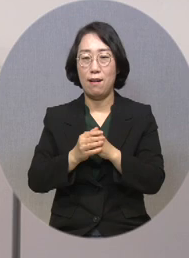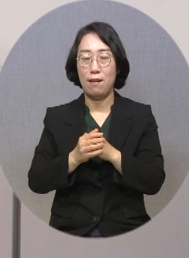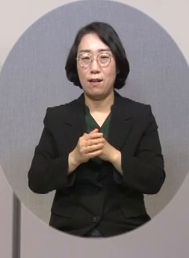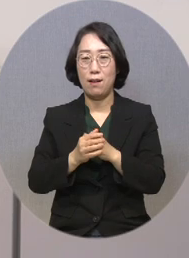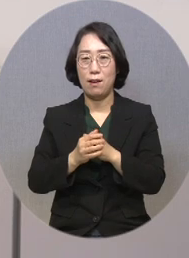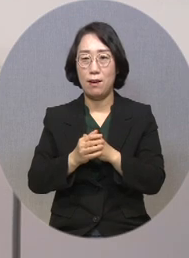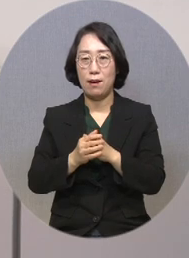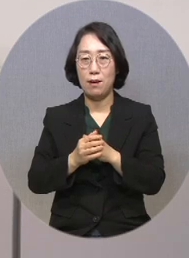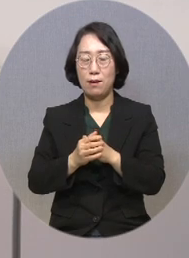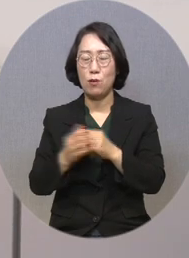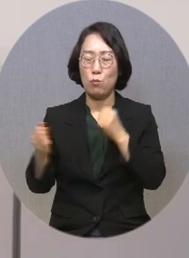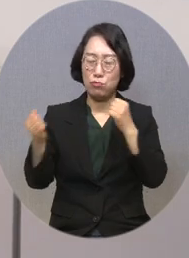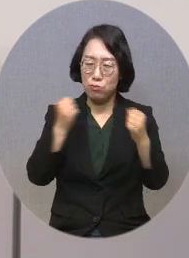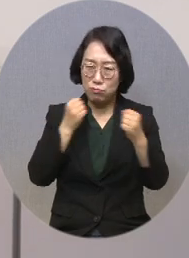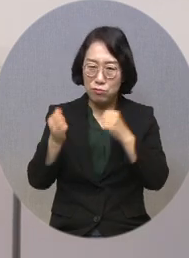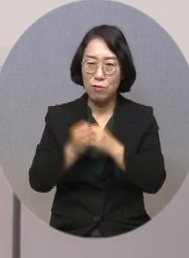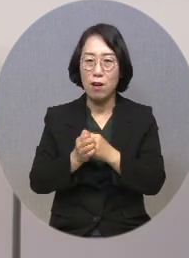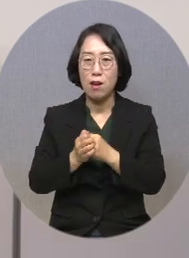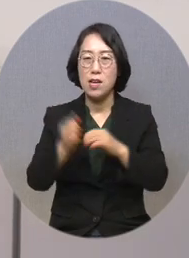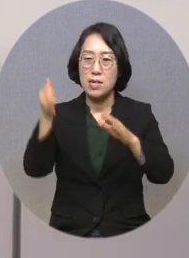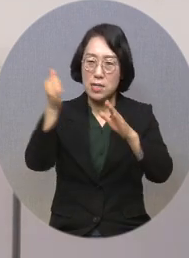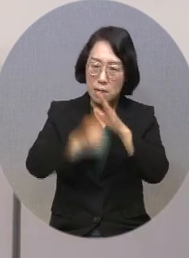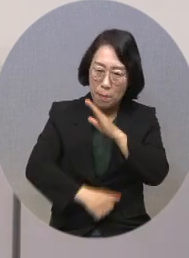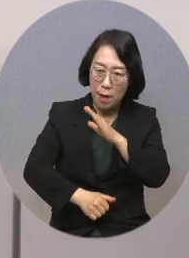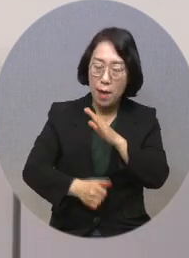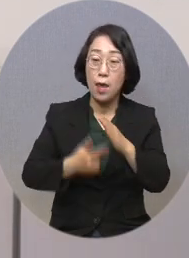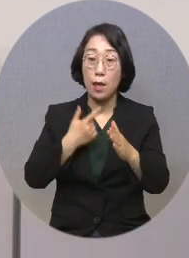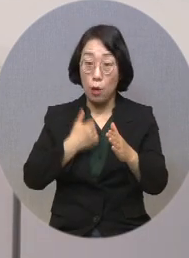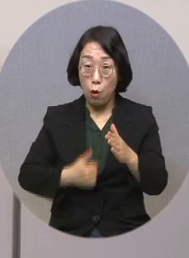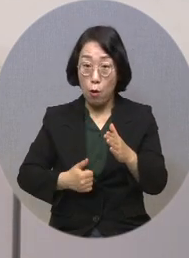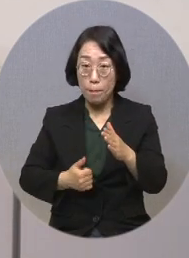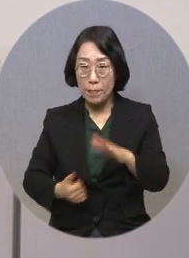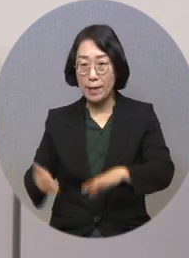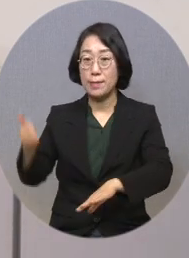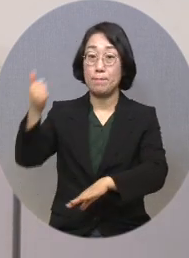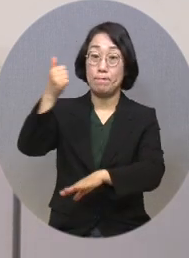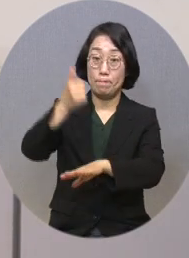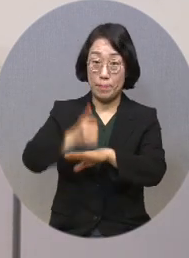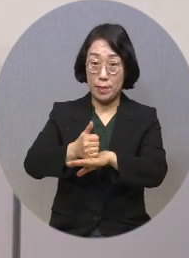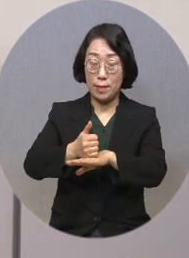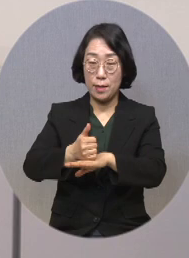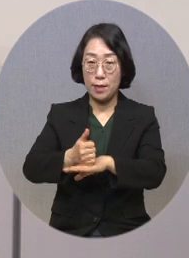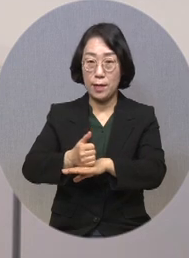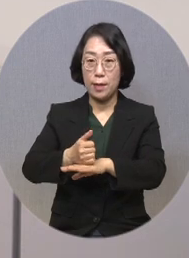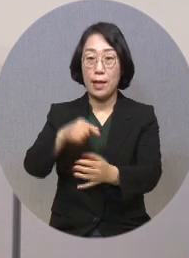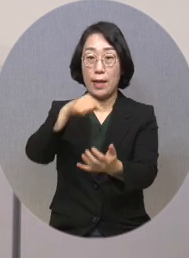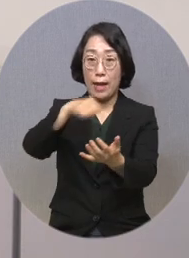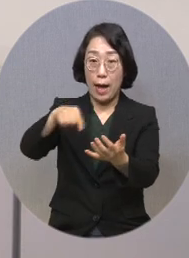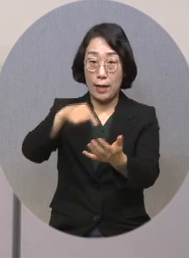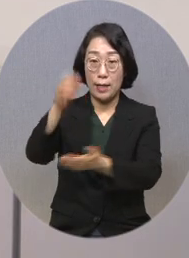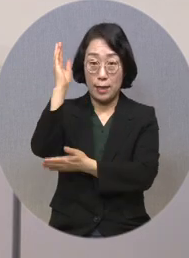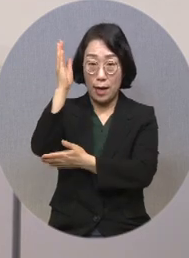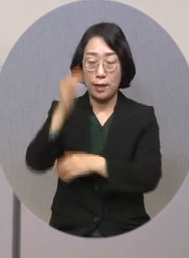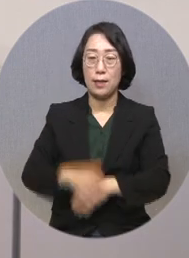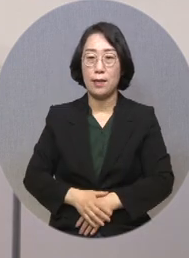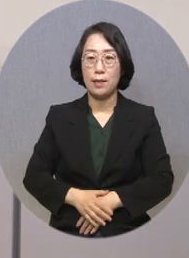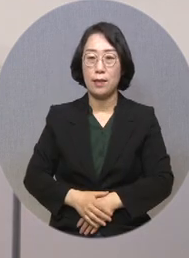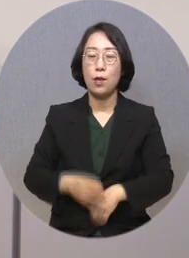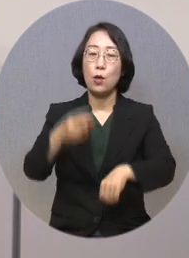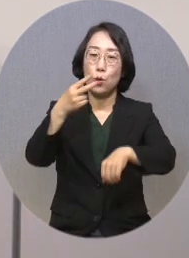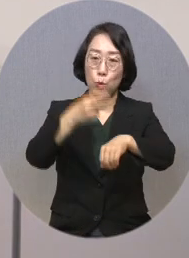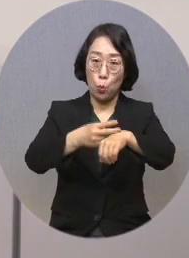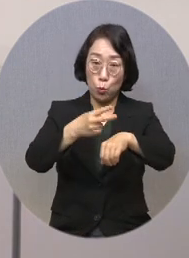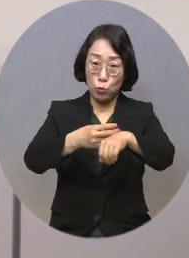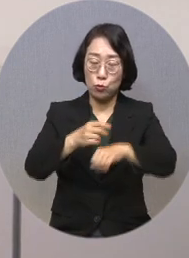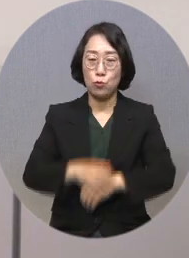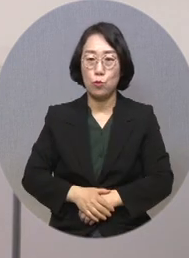성공과 실패의 기업가 정신으로 다시 강의도 하며 재무장한 저는 교수와